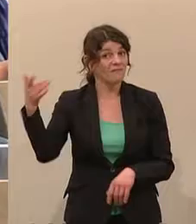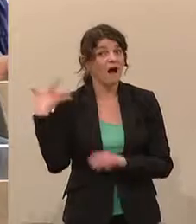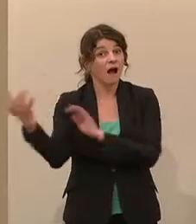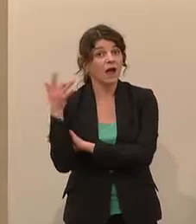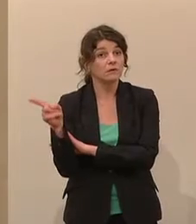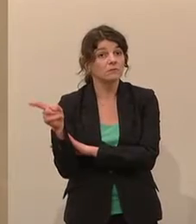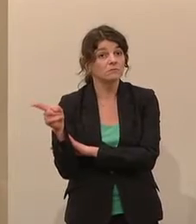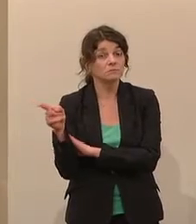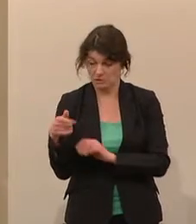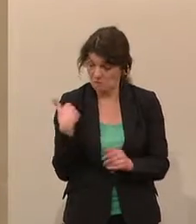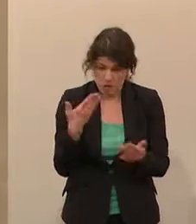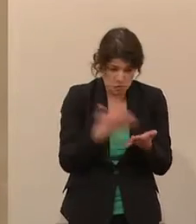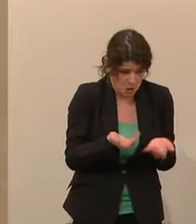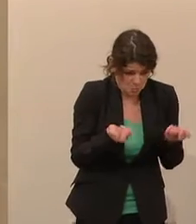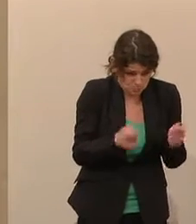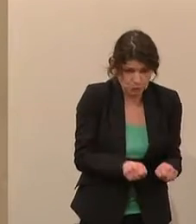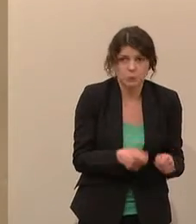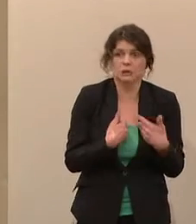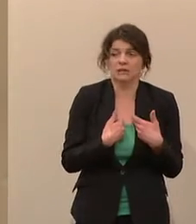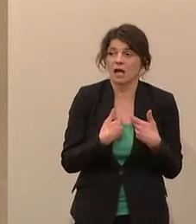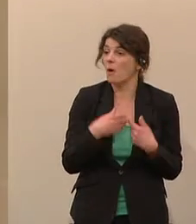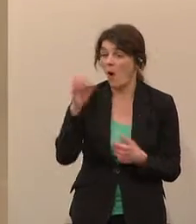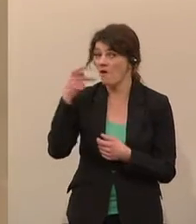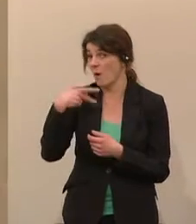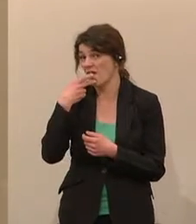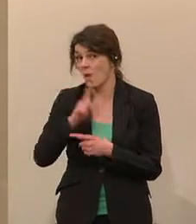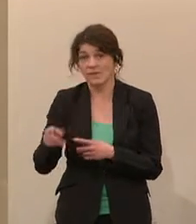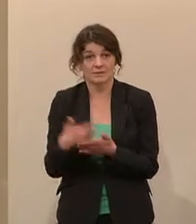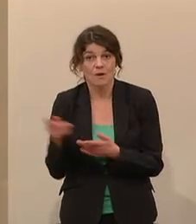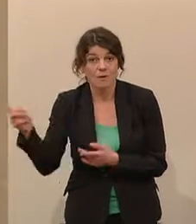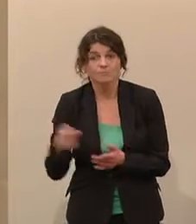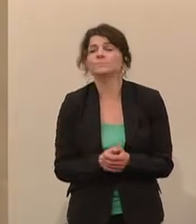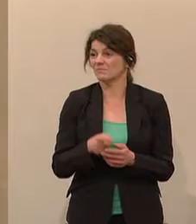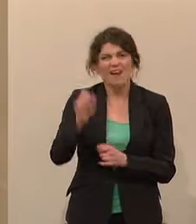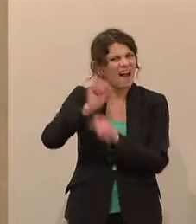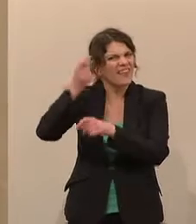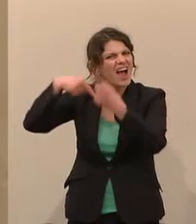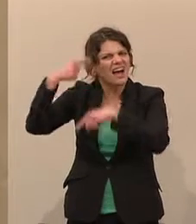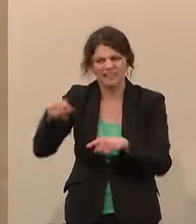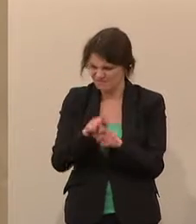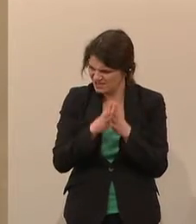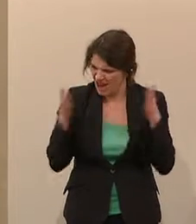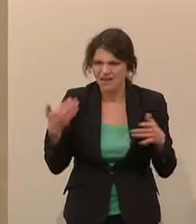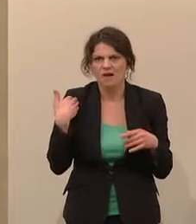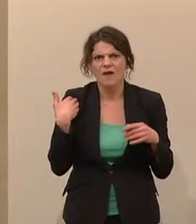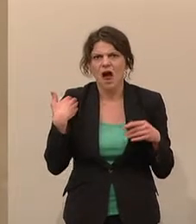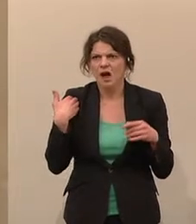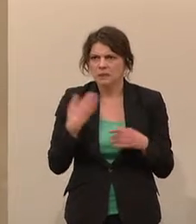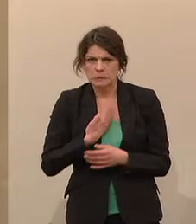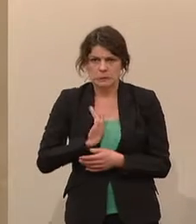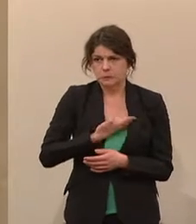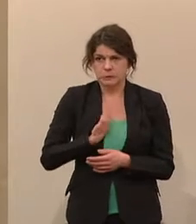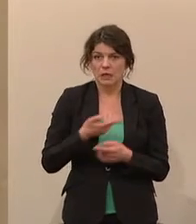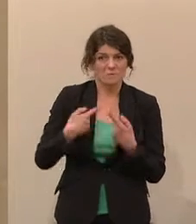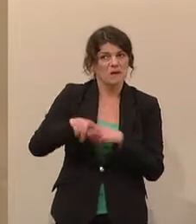Stimmen. Diesen Beschluss haben wir gegen die Stimmen der ÖVP gefasst. Wir erinnern uns an die Phase, wo es eine große Unsicherheit an